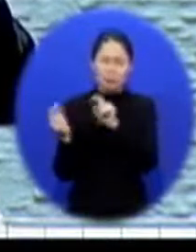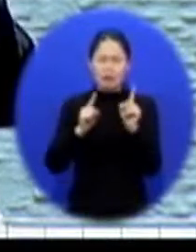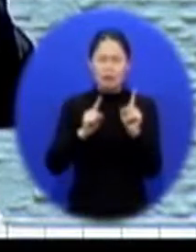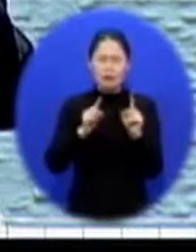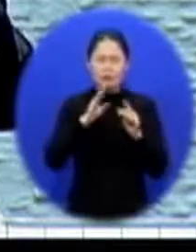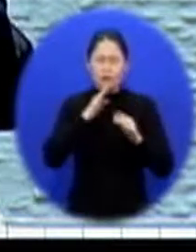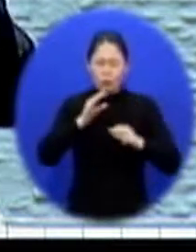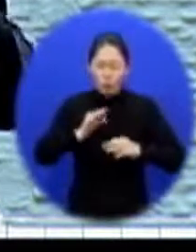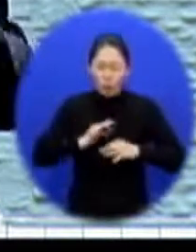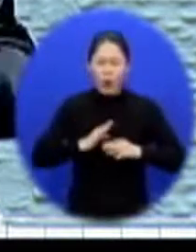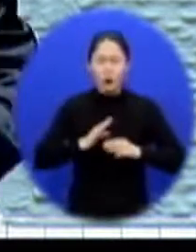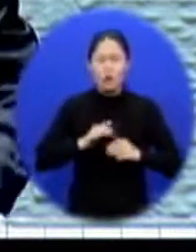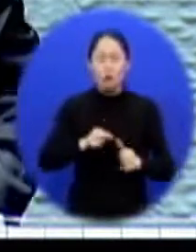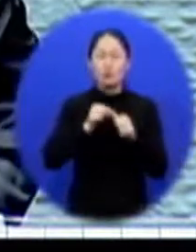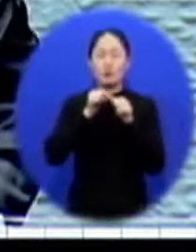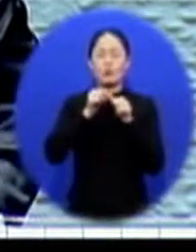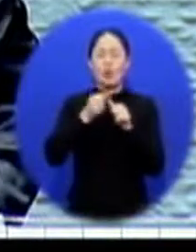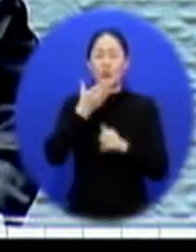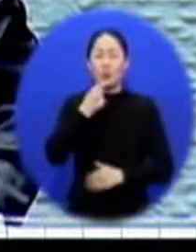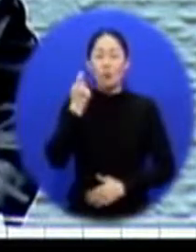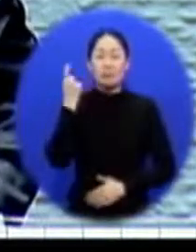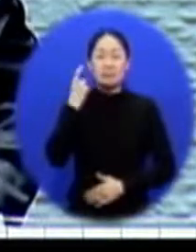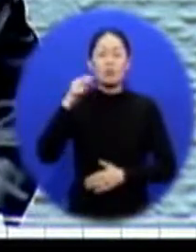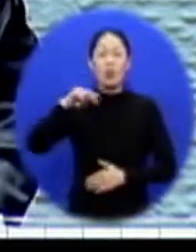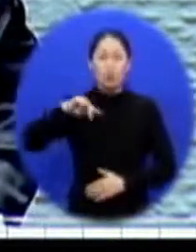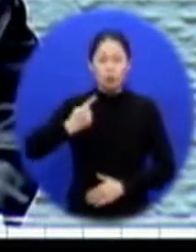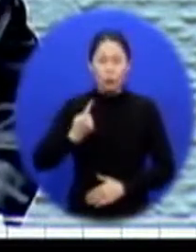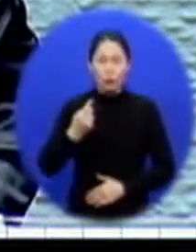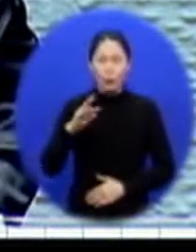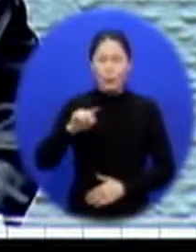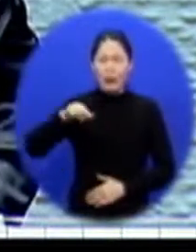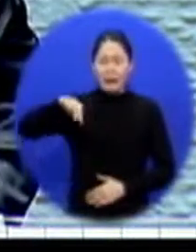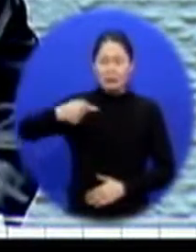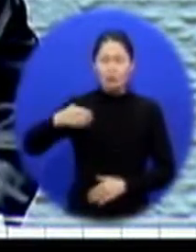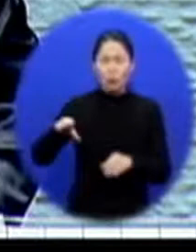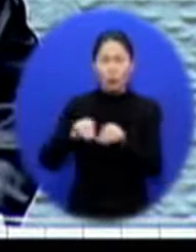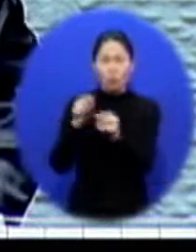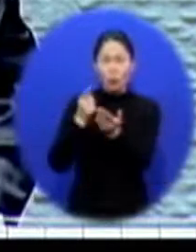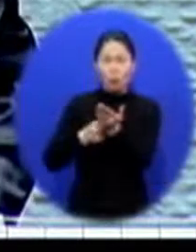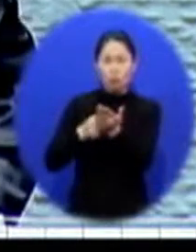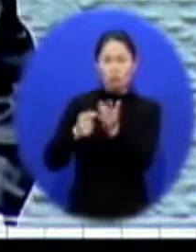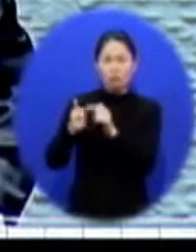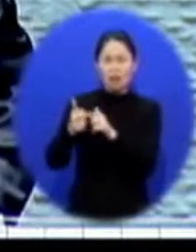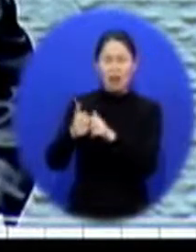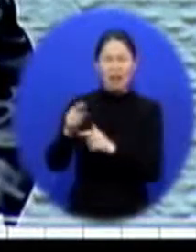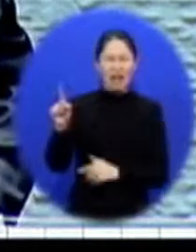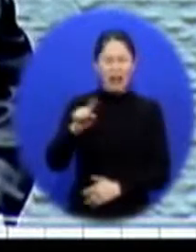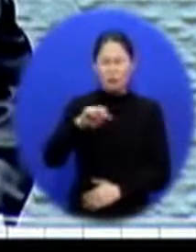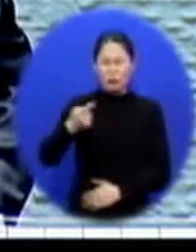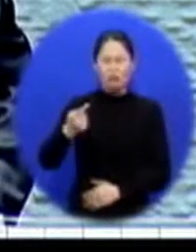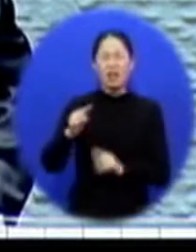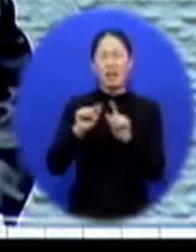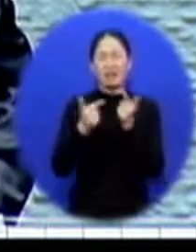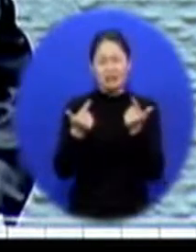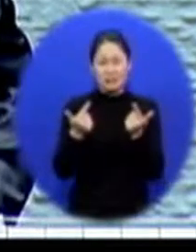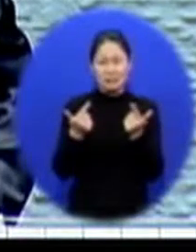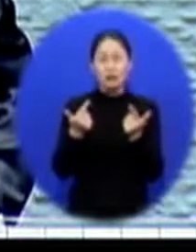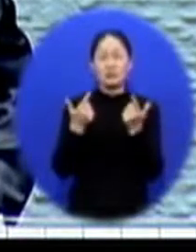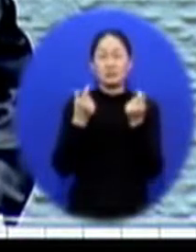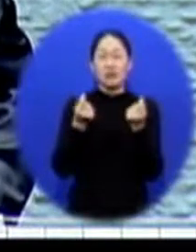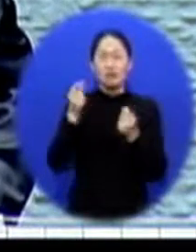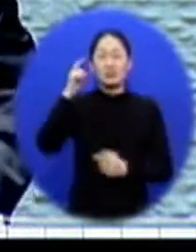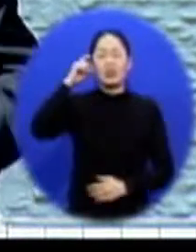놀라운 구원의 복음을 듣고도 배수 돈은 아무것도 아닌 것처럼 생각하는